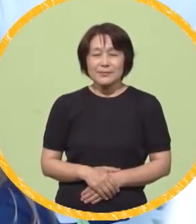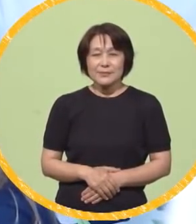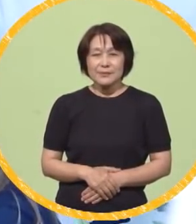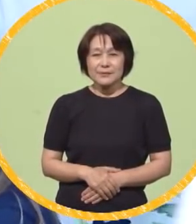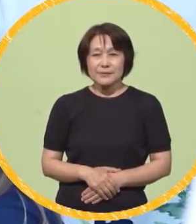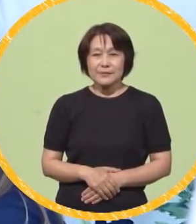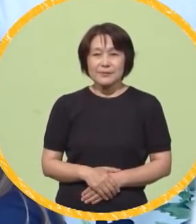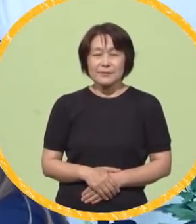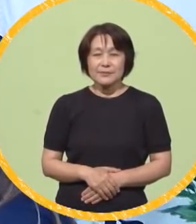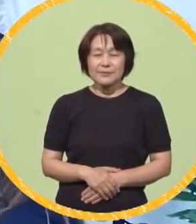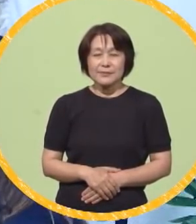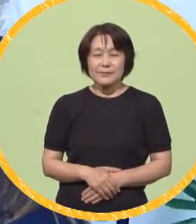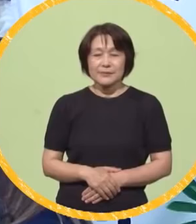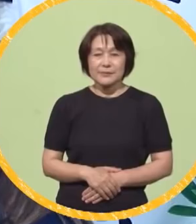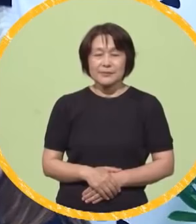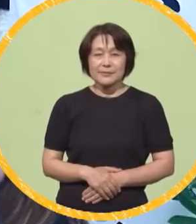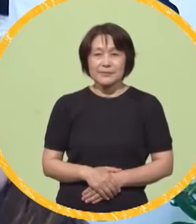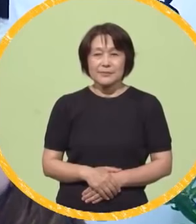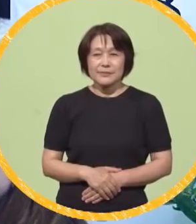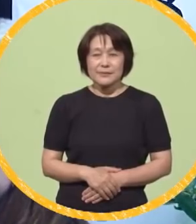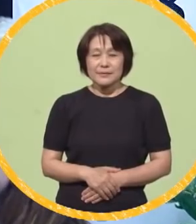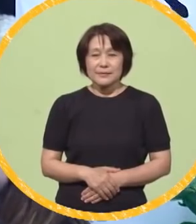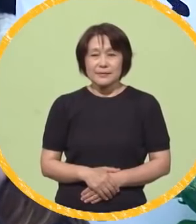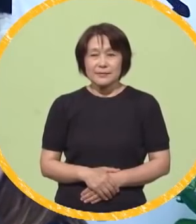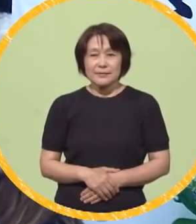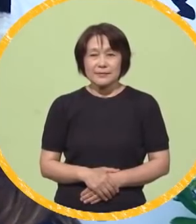次にマグシ拝礼者。